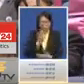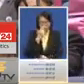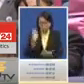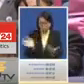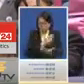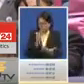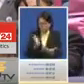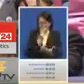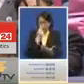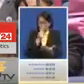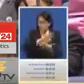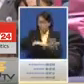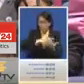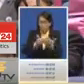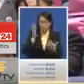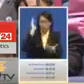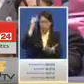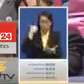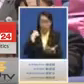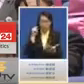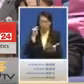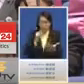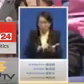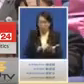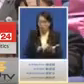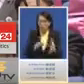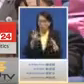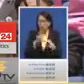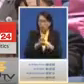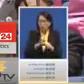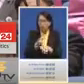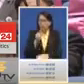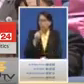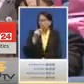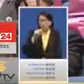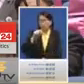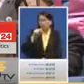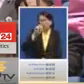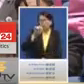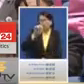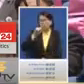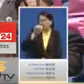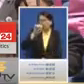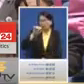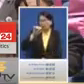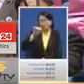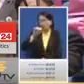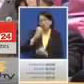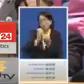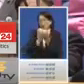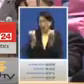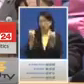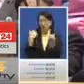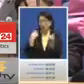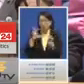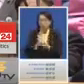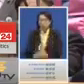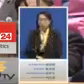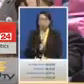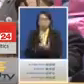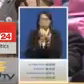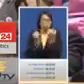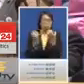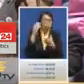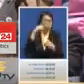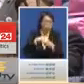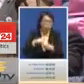ครับมีพูดไว้ไหมนิติรัฐนิติธรรมท่านได้ยืนยันไว้ไหมไม่มีเลยทั้งที่นิ